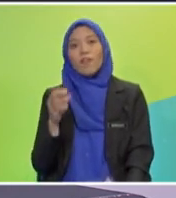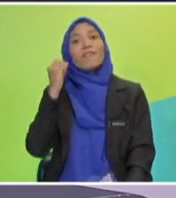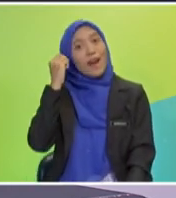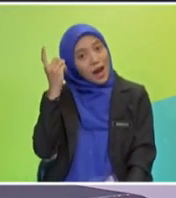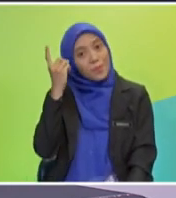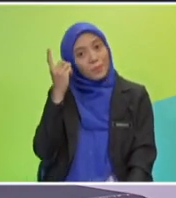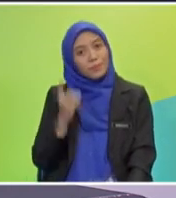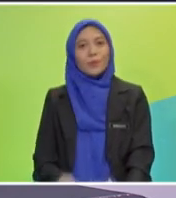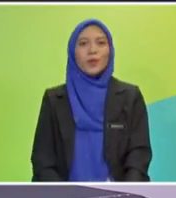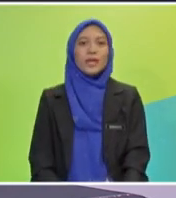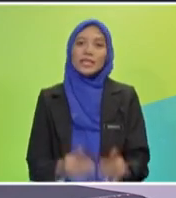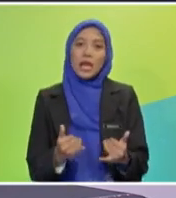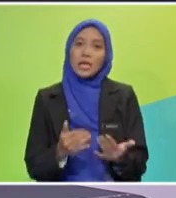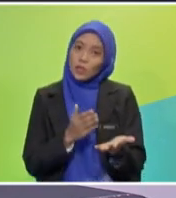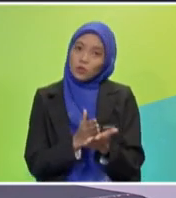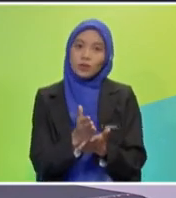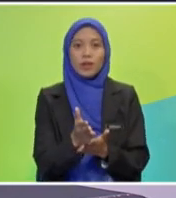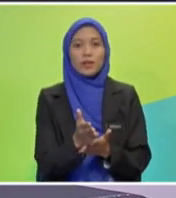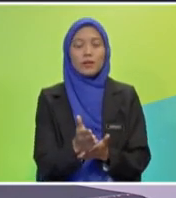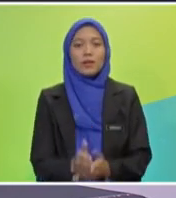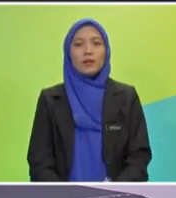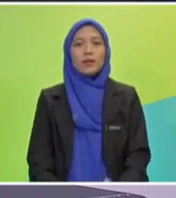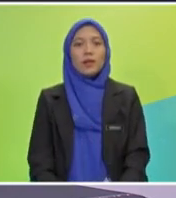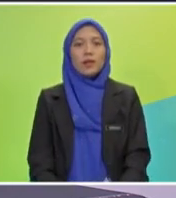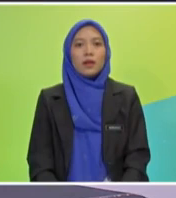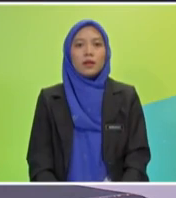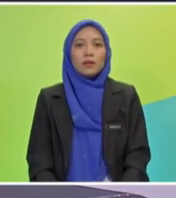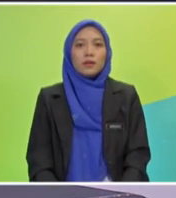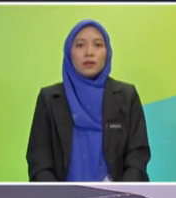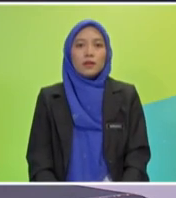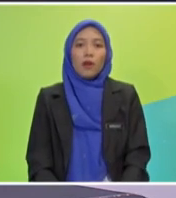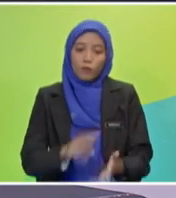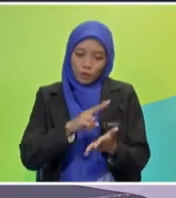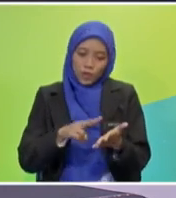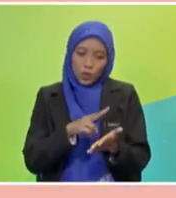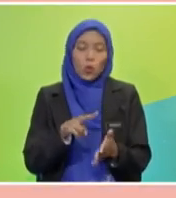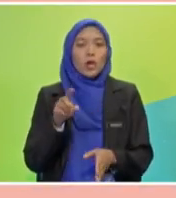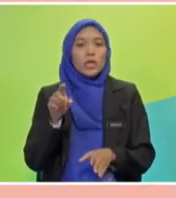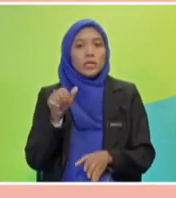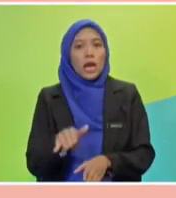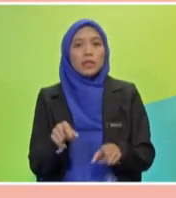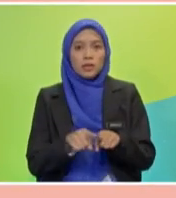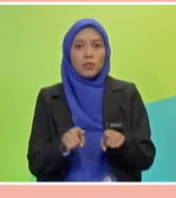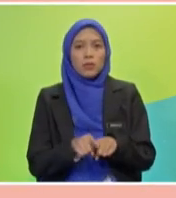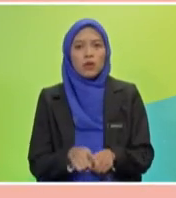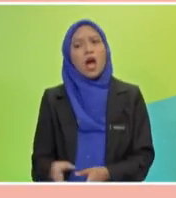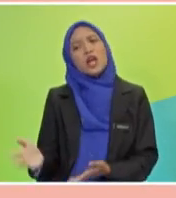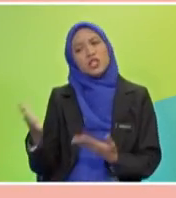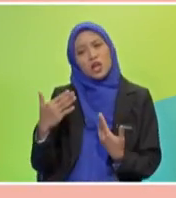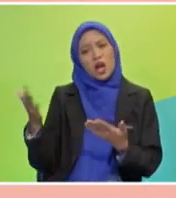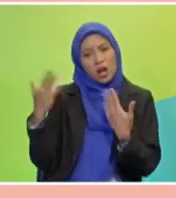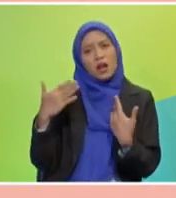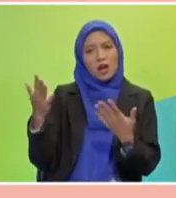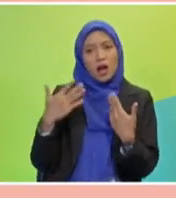teruskan ya, Mira. Ya. Baiklah, masih lagi berdasarkan video tadi, kata Amira, "Ajaklah kawan-kawan